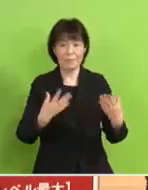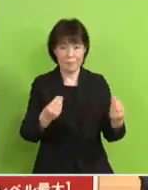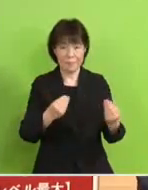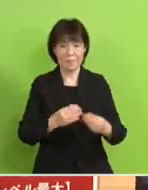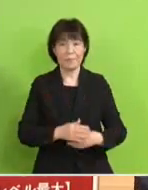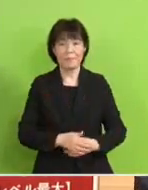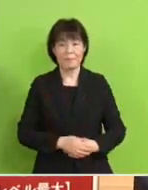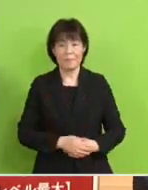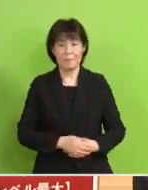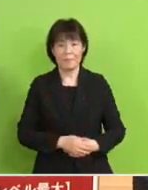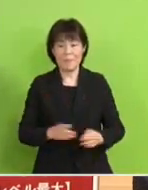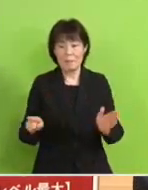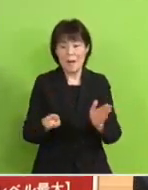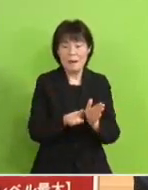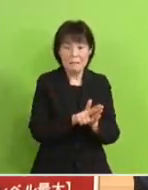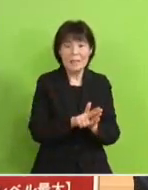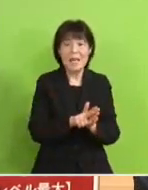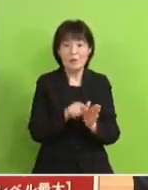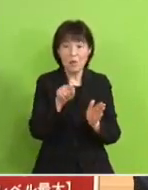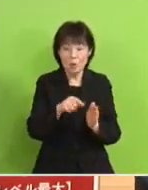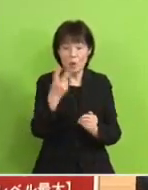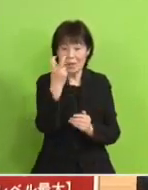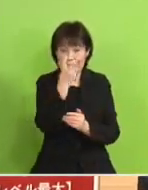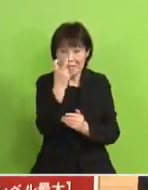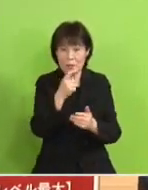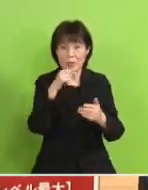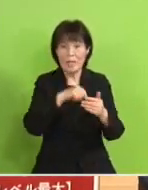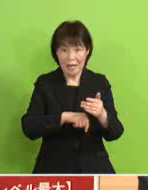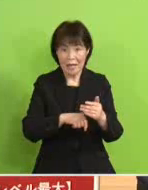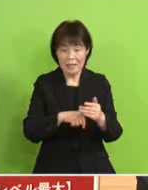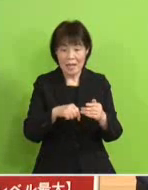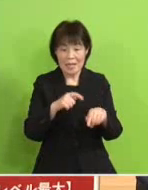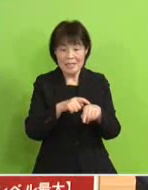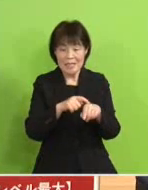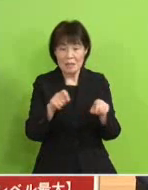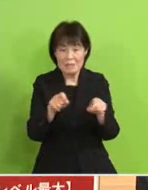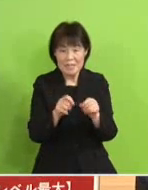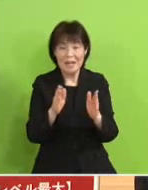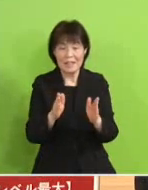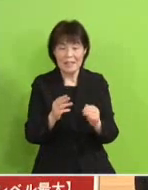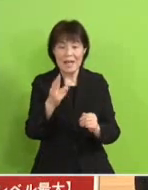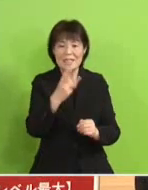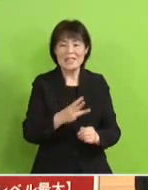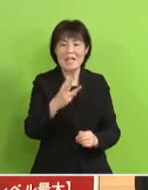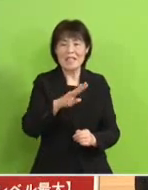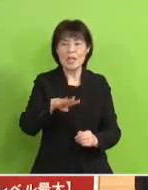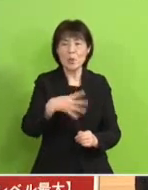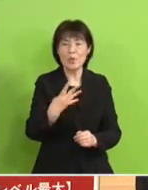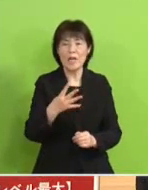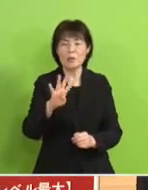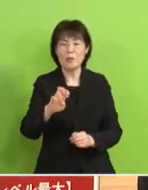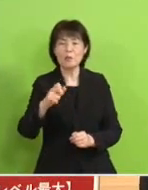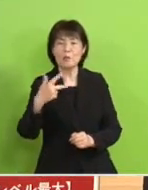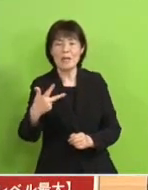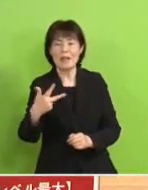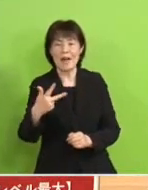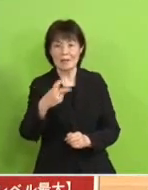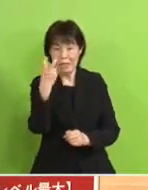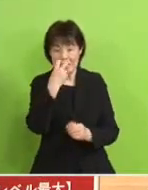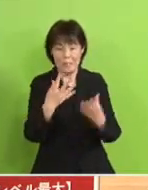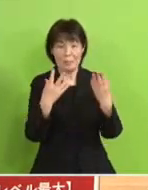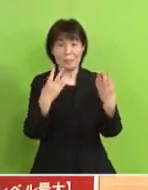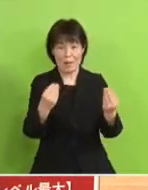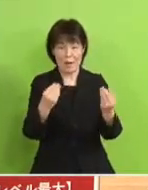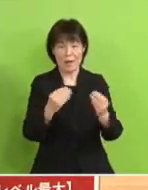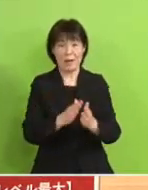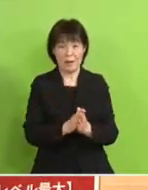ました。これまでにこのスクリーニング検査では、短期間に3447件の検査を